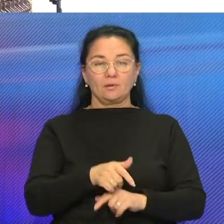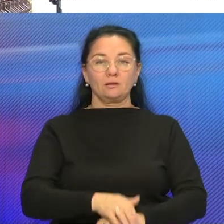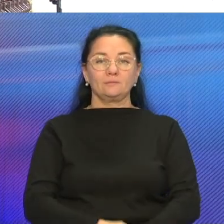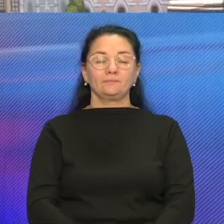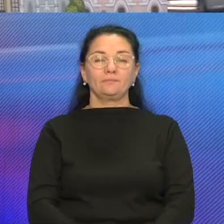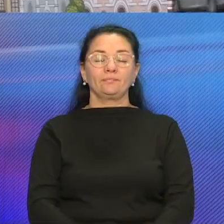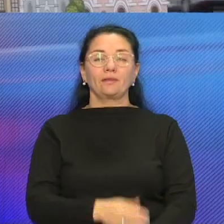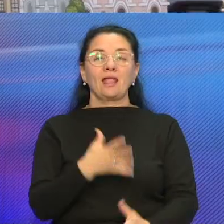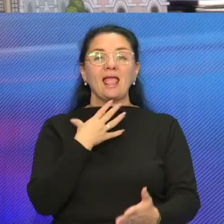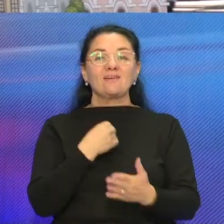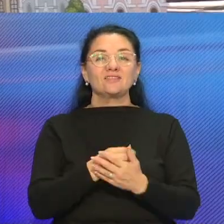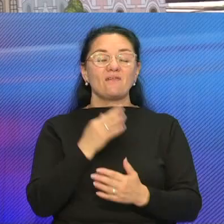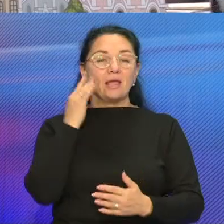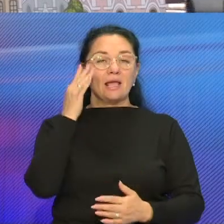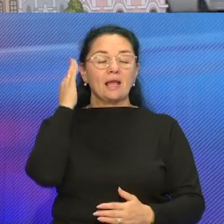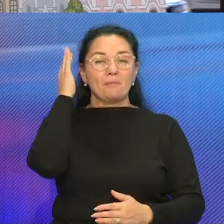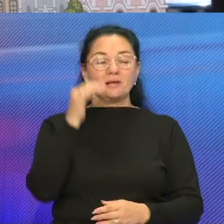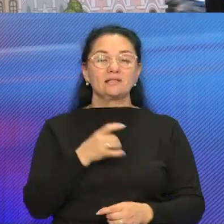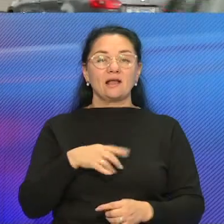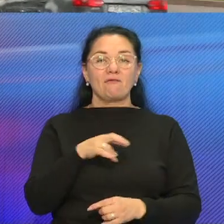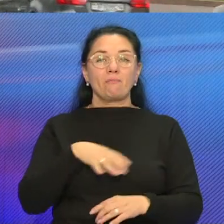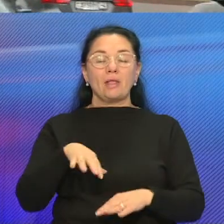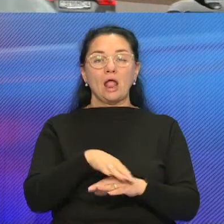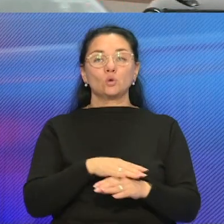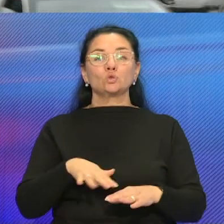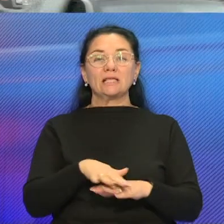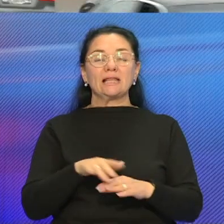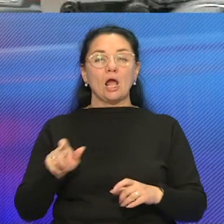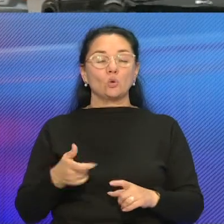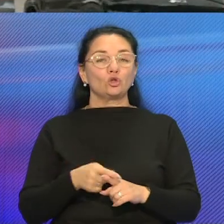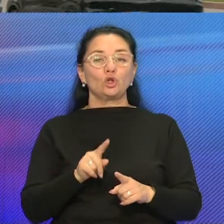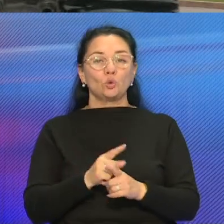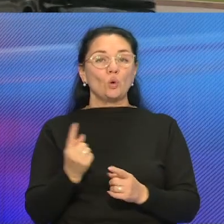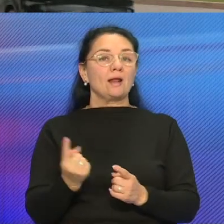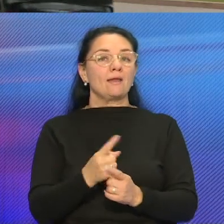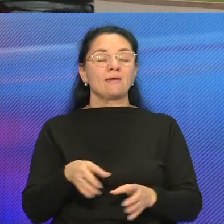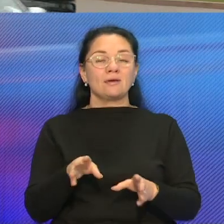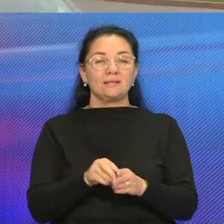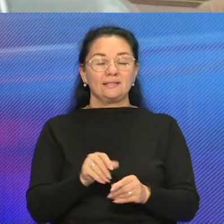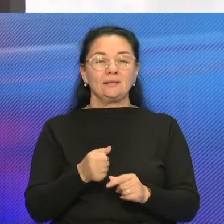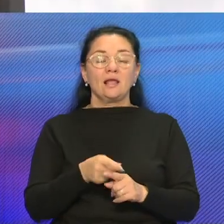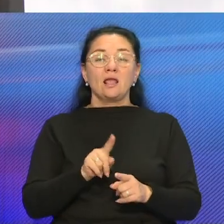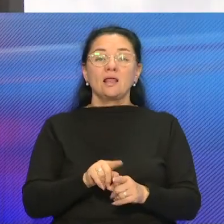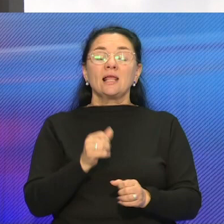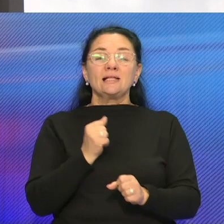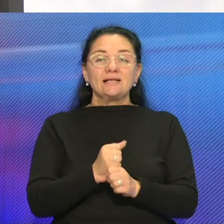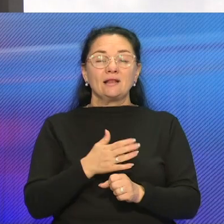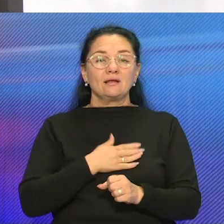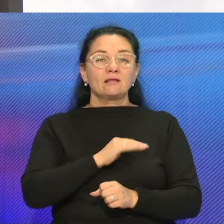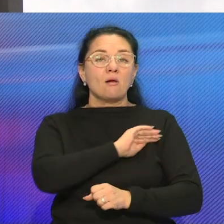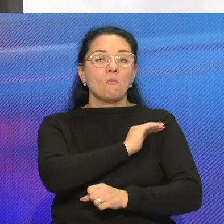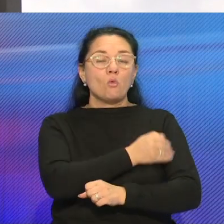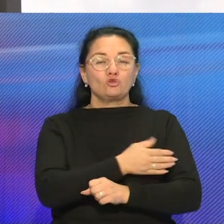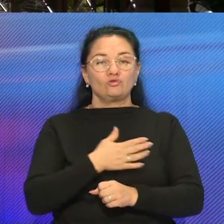У своих думках и справок белорусский народ не только один, а ле из гуртованы. Именно ведь это робит нашу краину мост, не раз